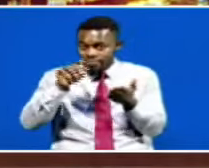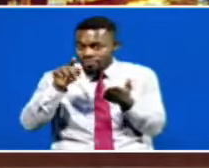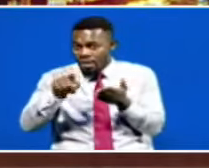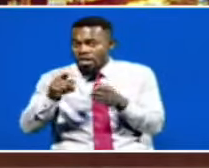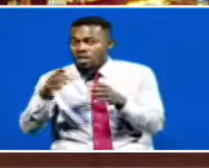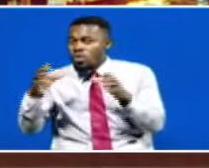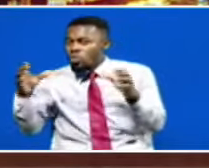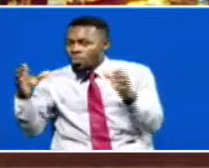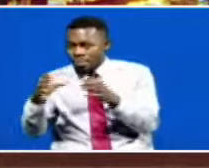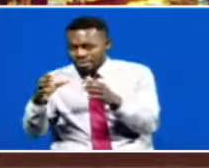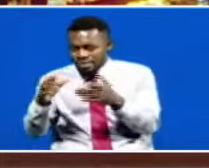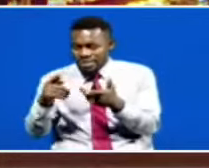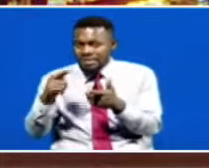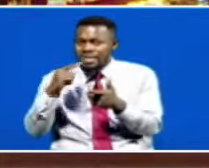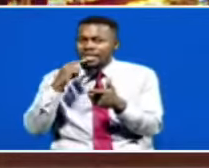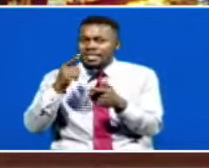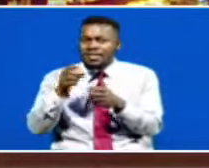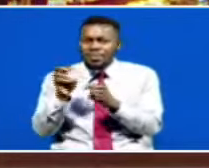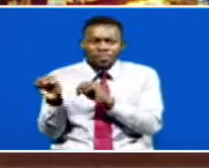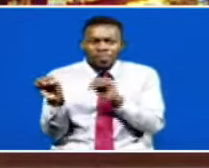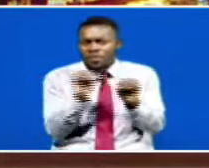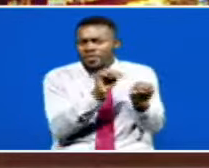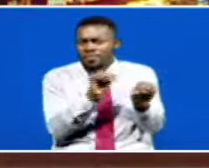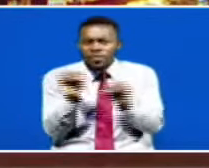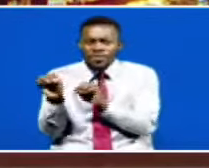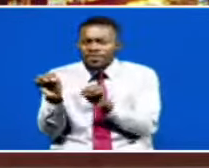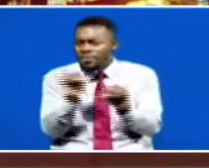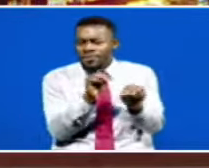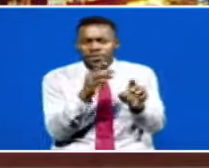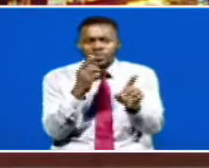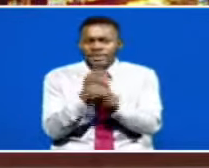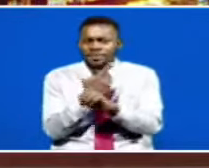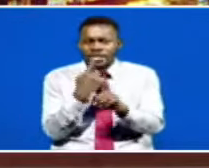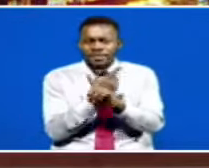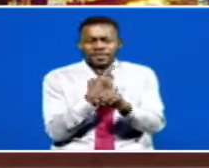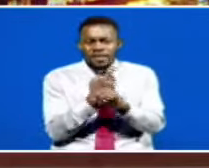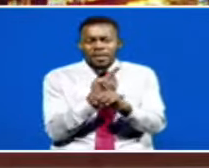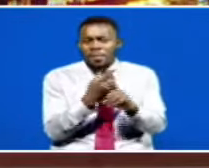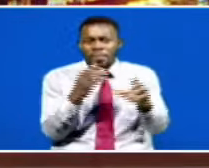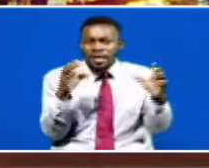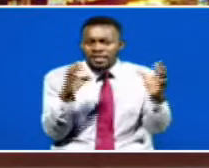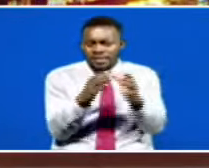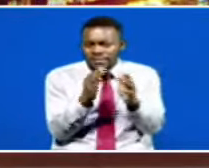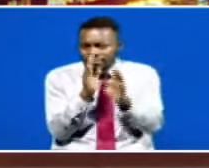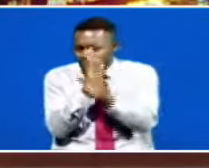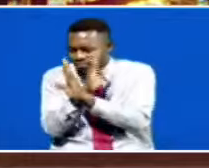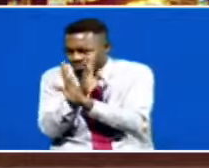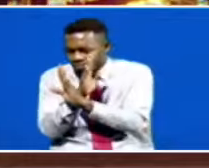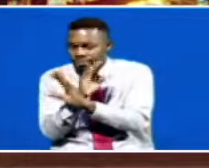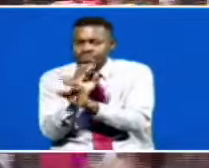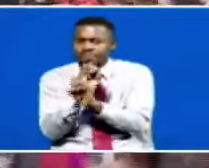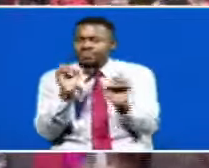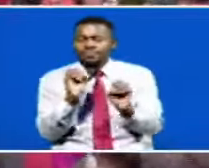hakuna mwenendo wa kuhamahama vyama kiholela. Daniel Kariuki na maelezo zaidi.